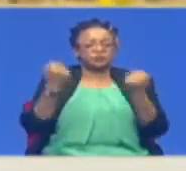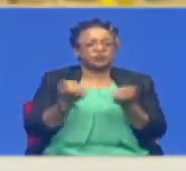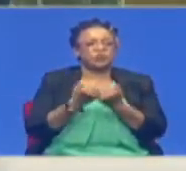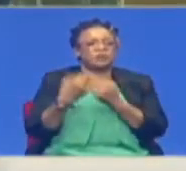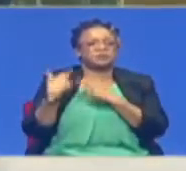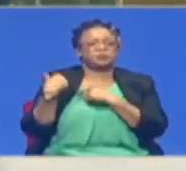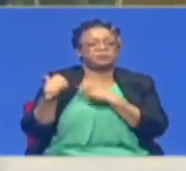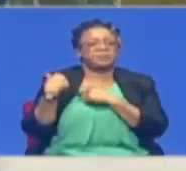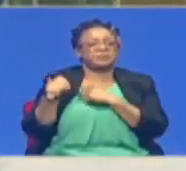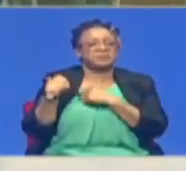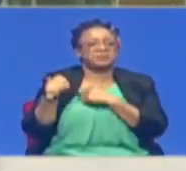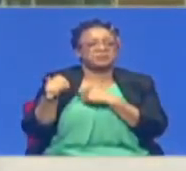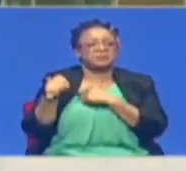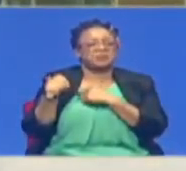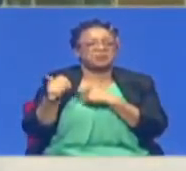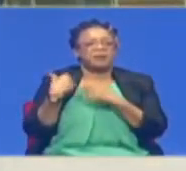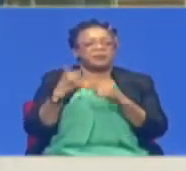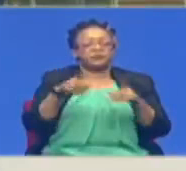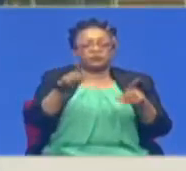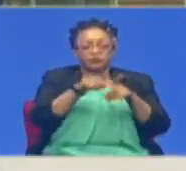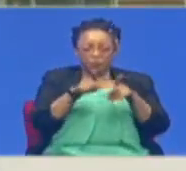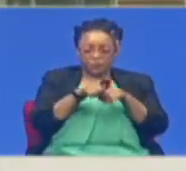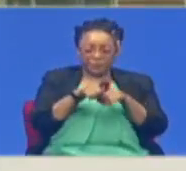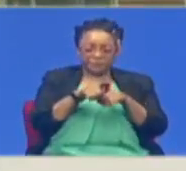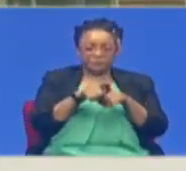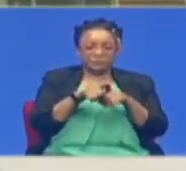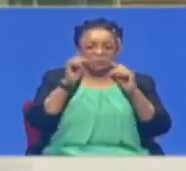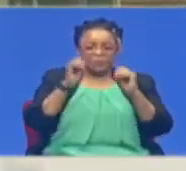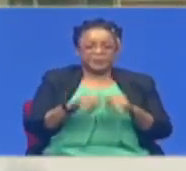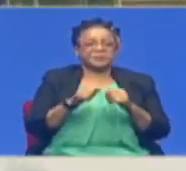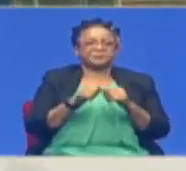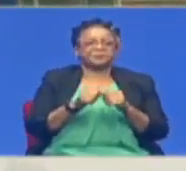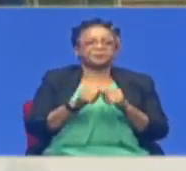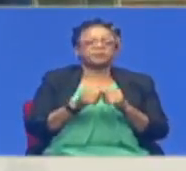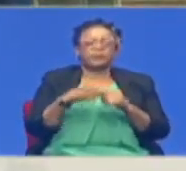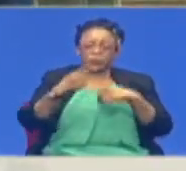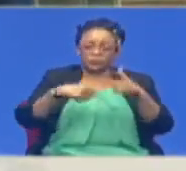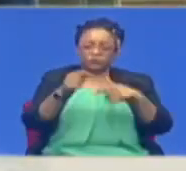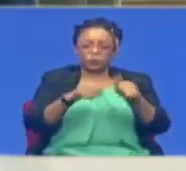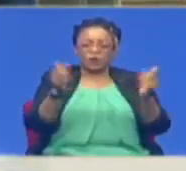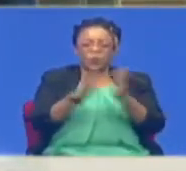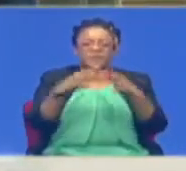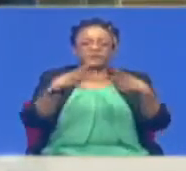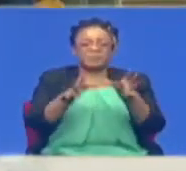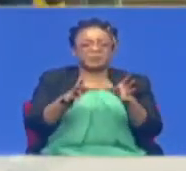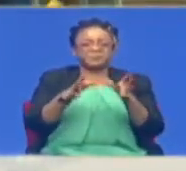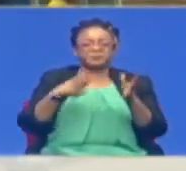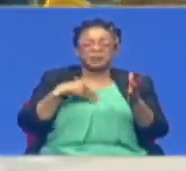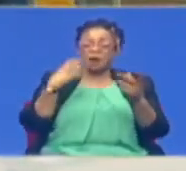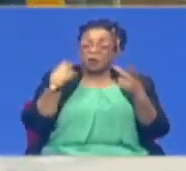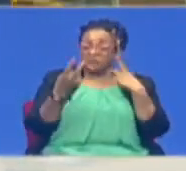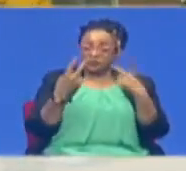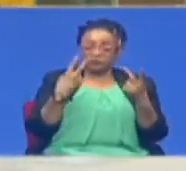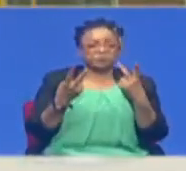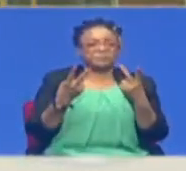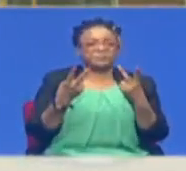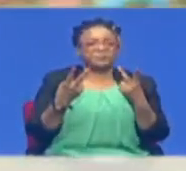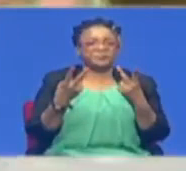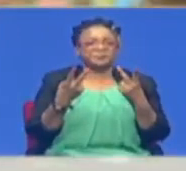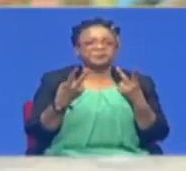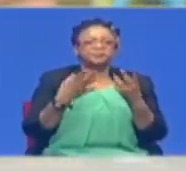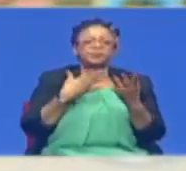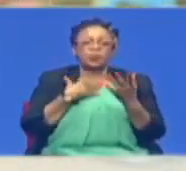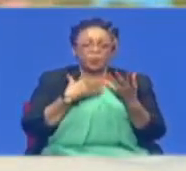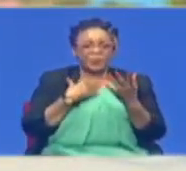social, yani wakwe na vyenye wanajibeba vizuri na familia. Na vision yetu ni ya kuenda na wa